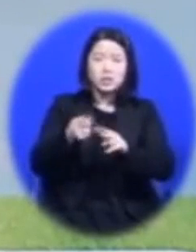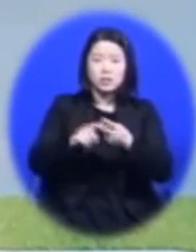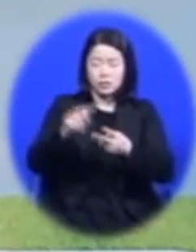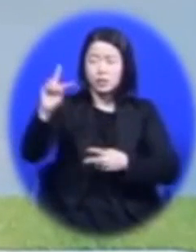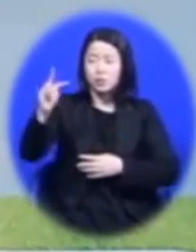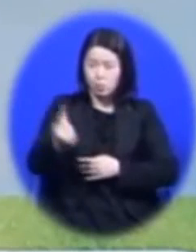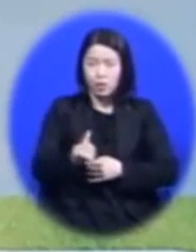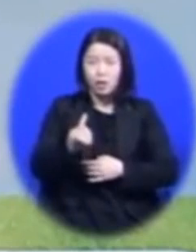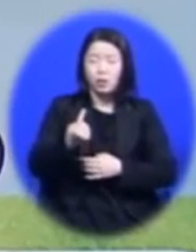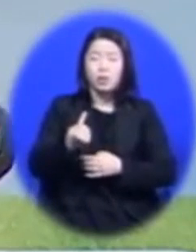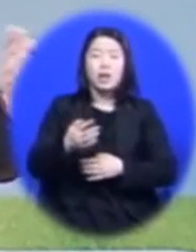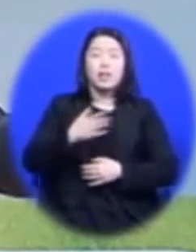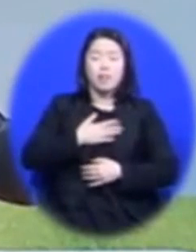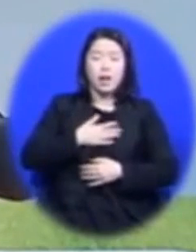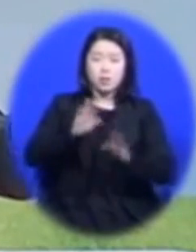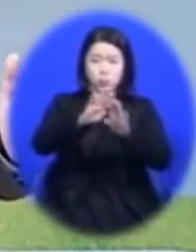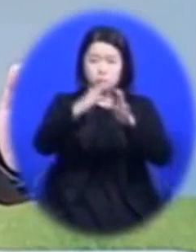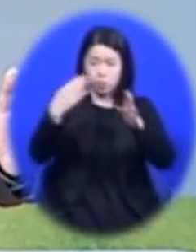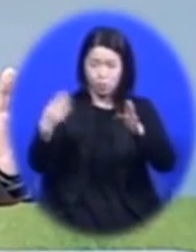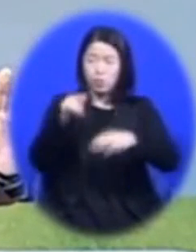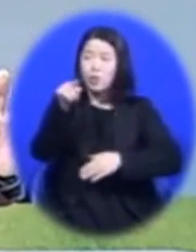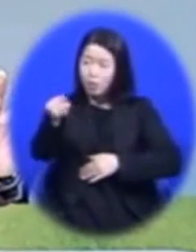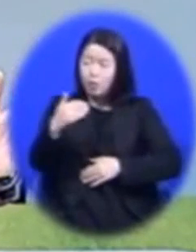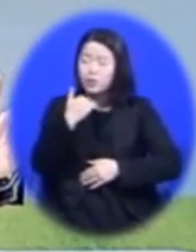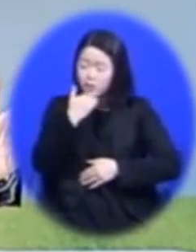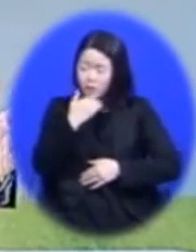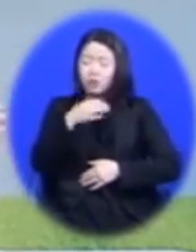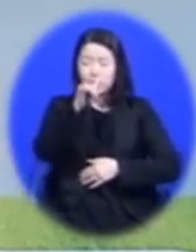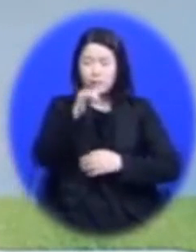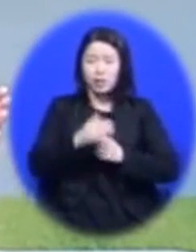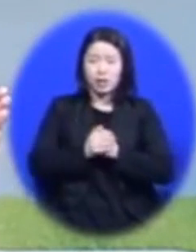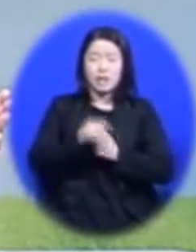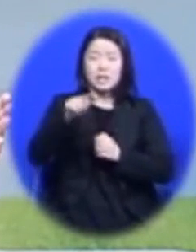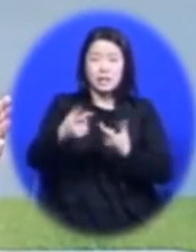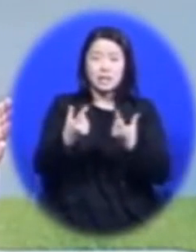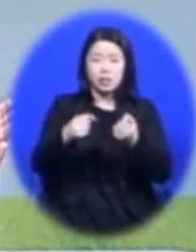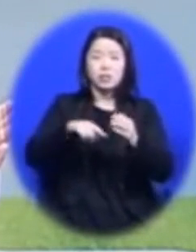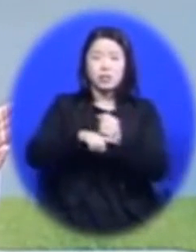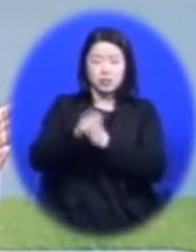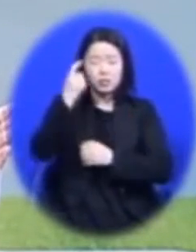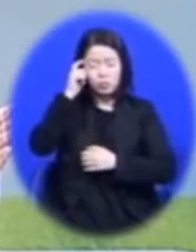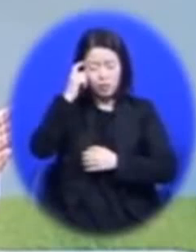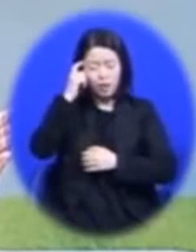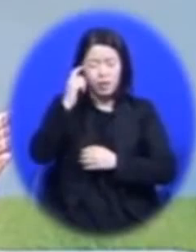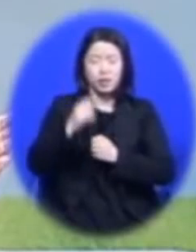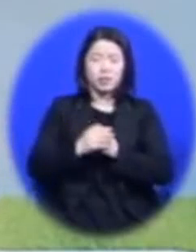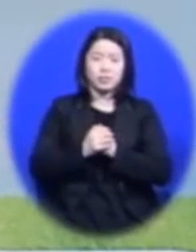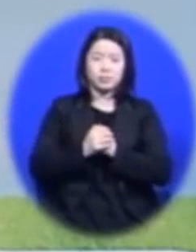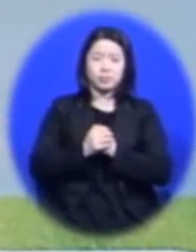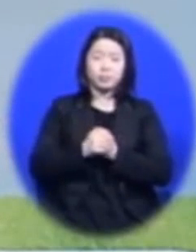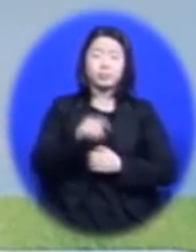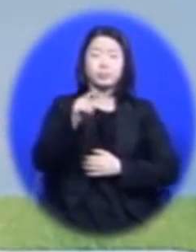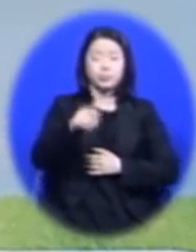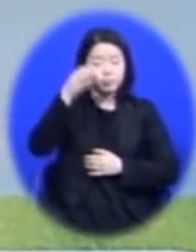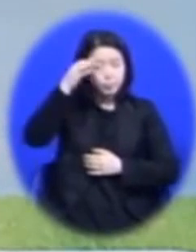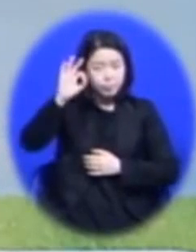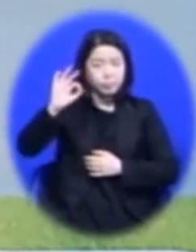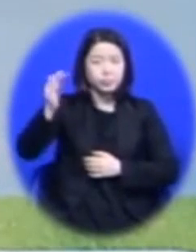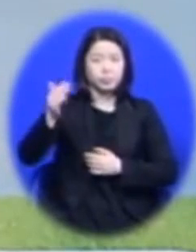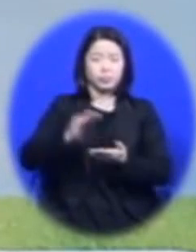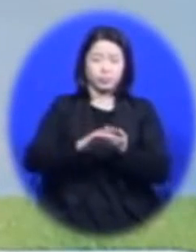돌아오너라, 나 문 열어놓고 너 기다리고 있다, 그런 뜻이구나. 그거 깨달은